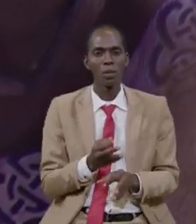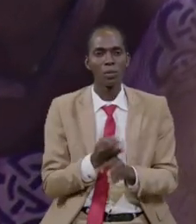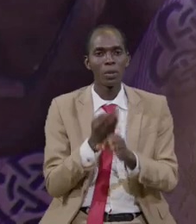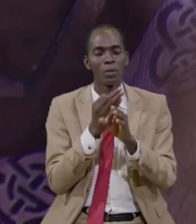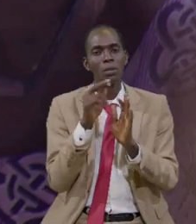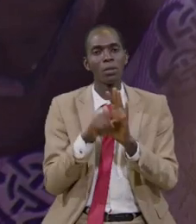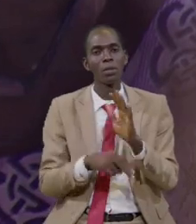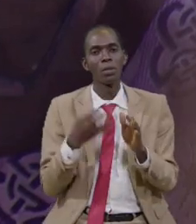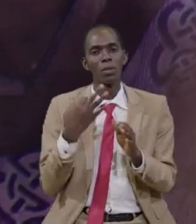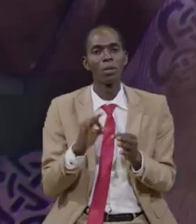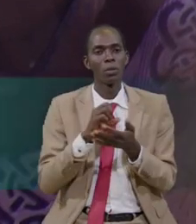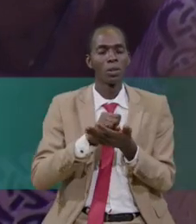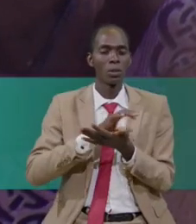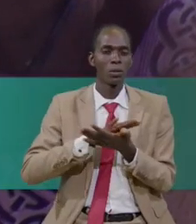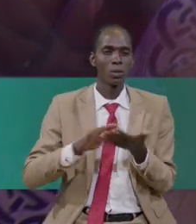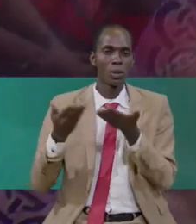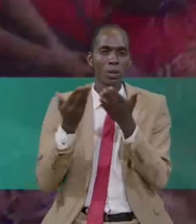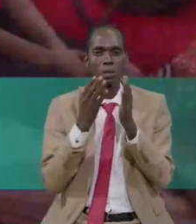son service.